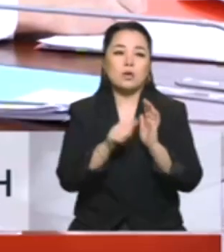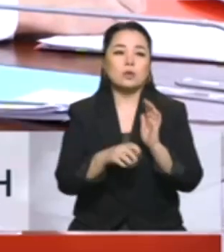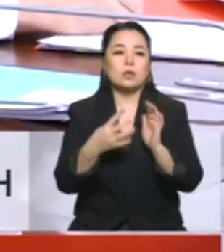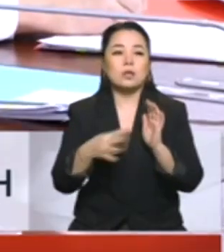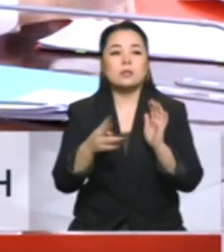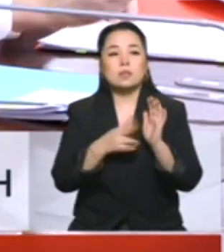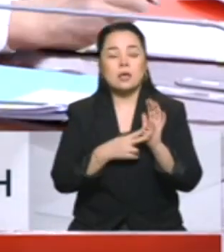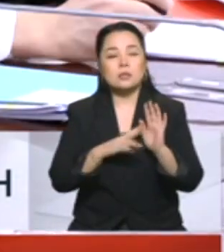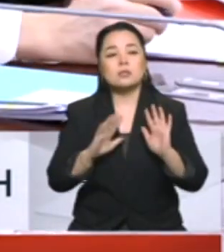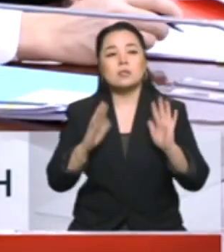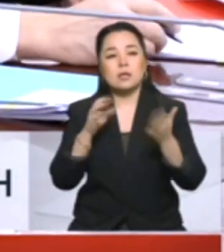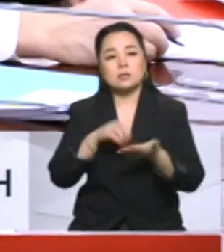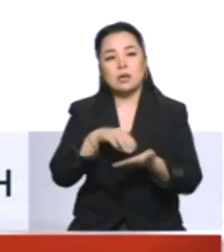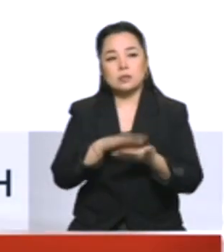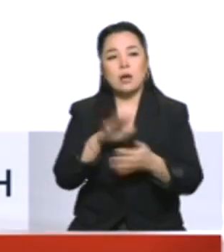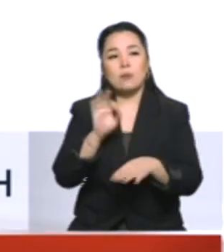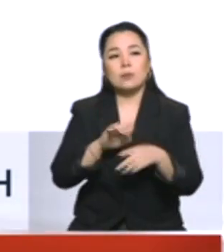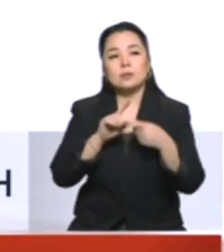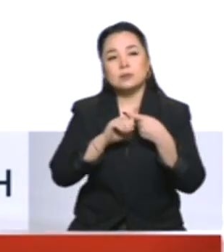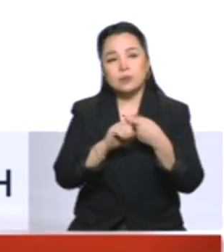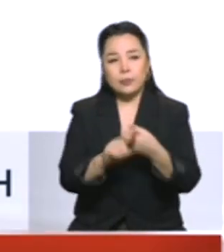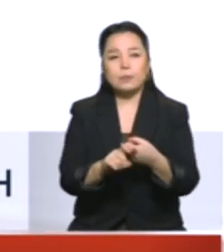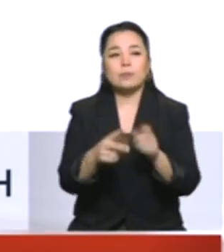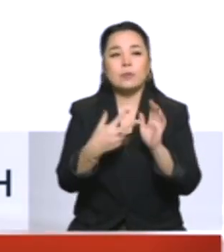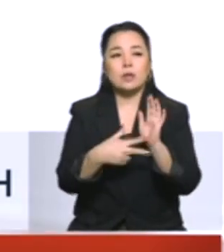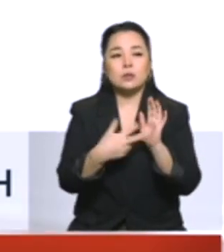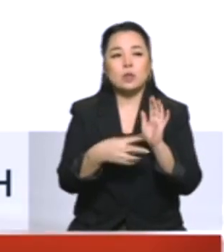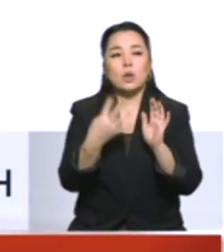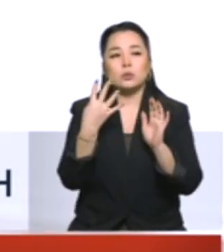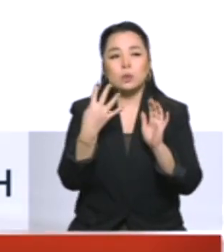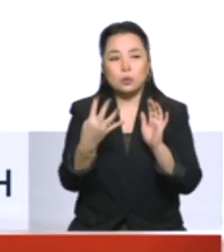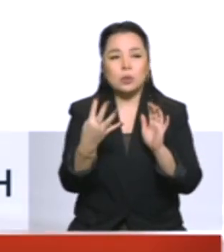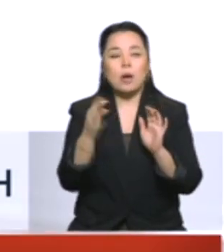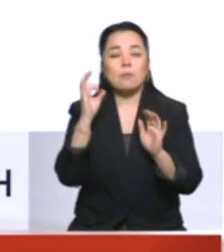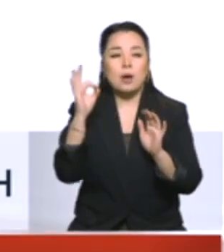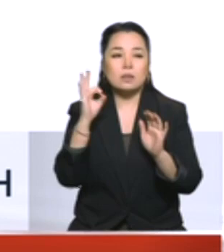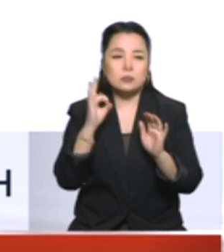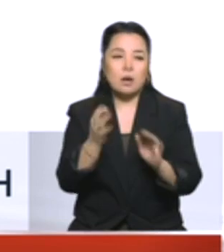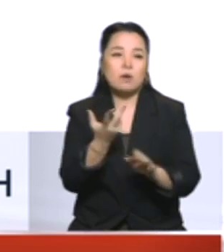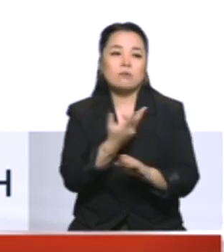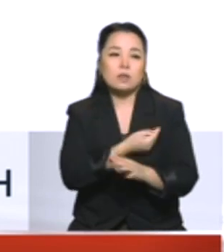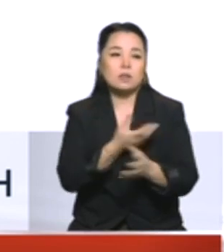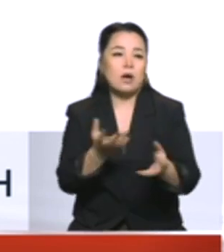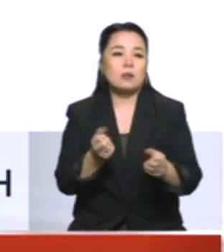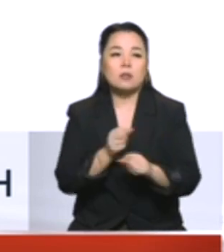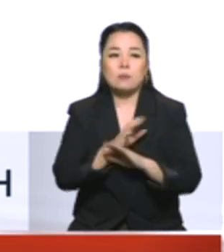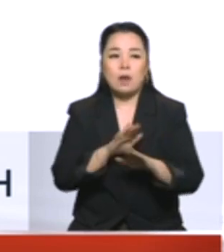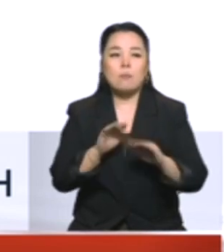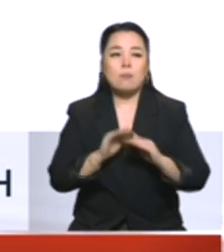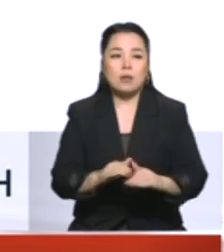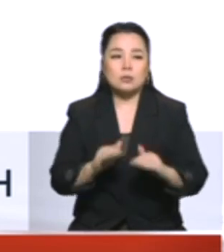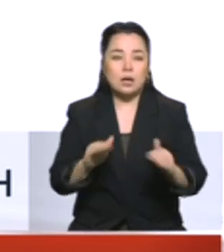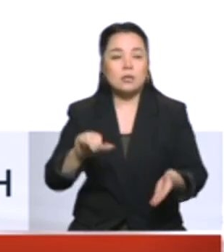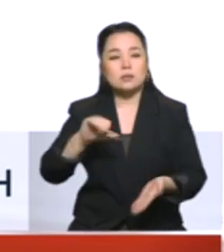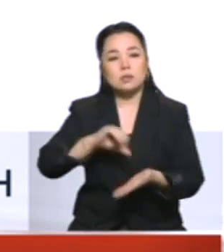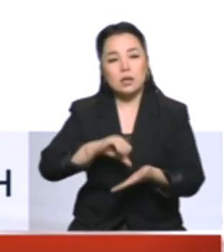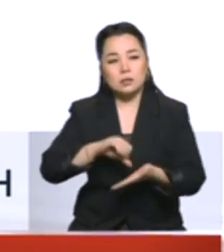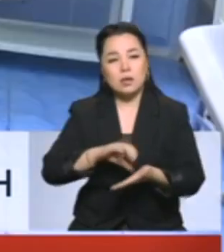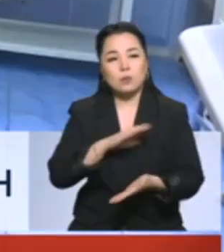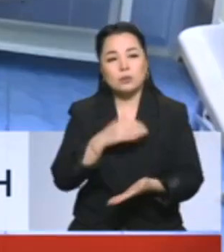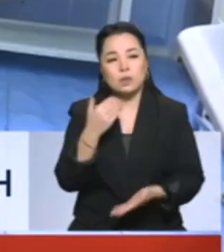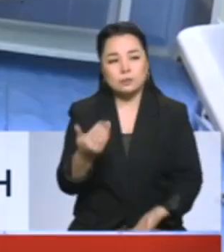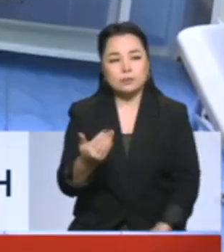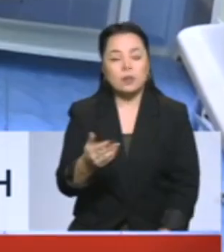жағдайы тіркелді. Сырқаттанушылық 84 пайыз вакцина алмаған балалардың есебінен